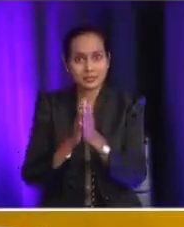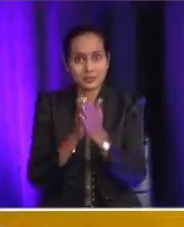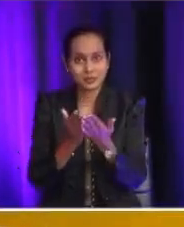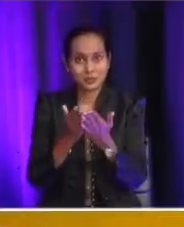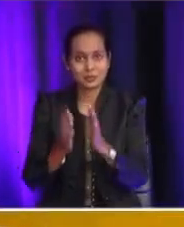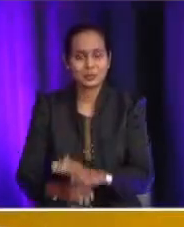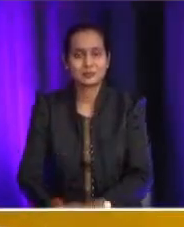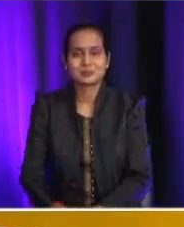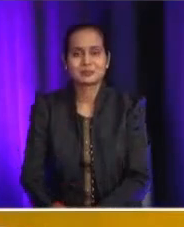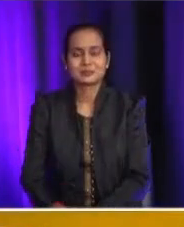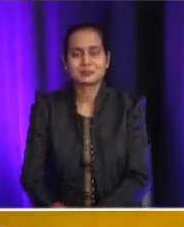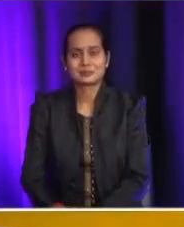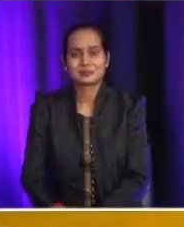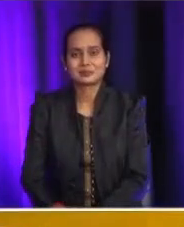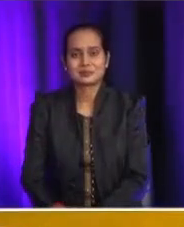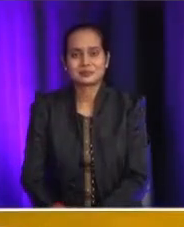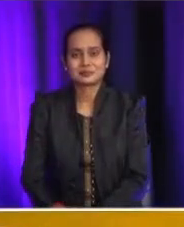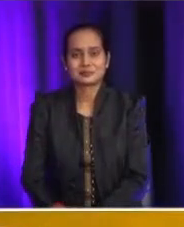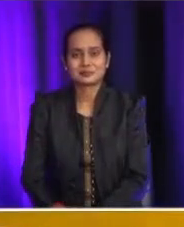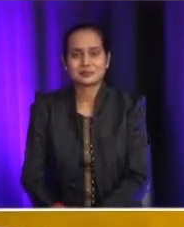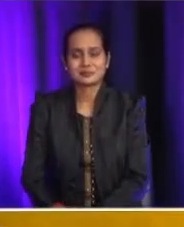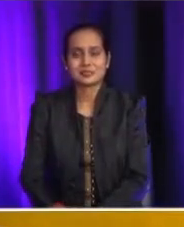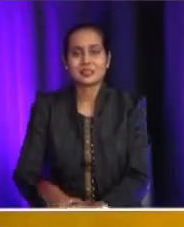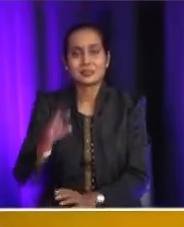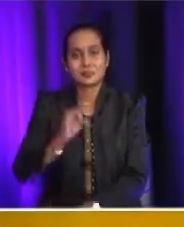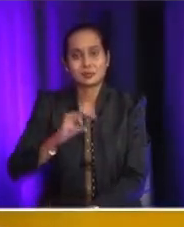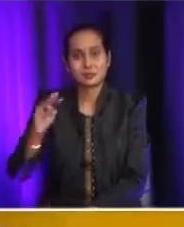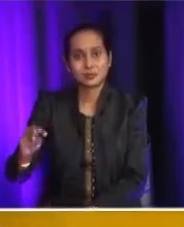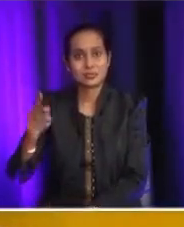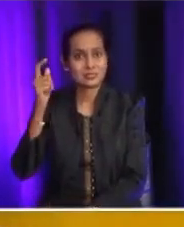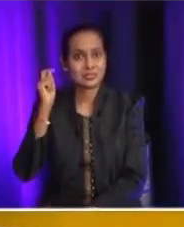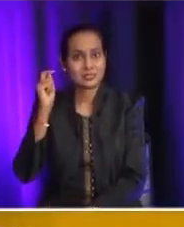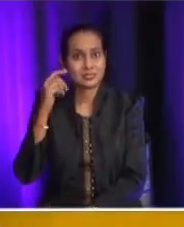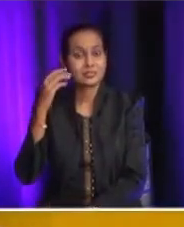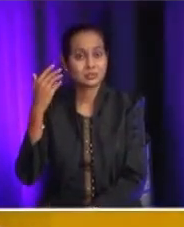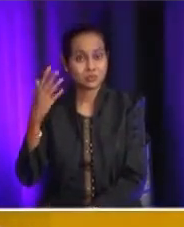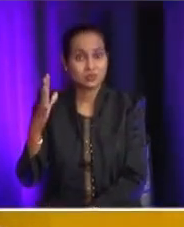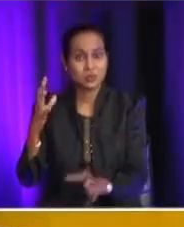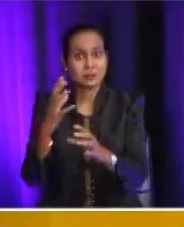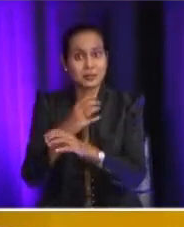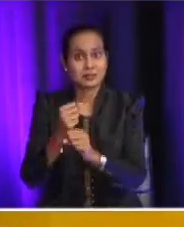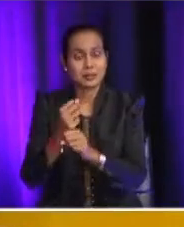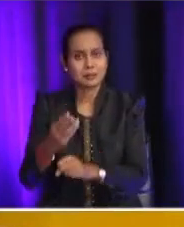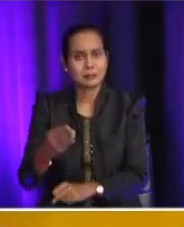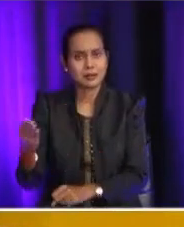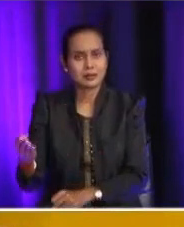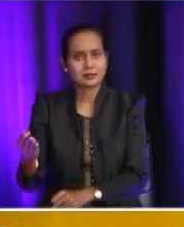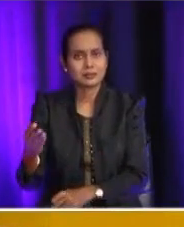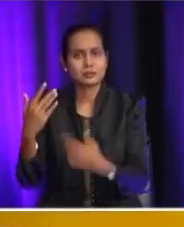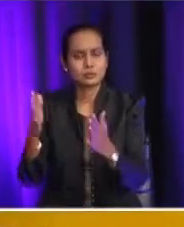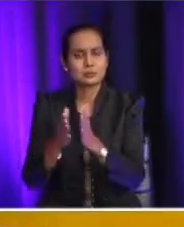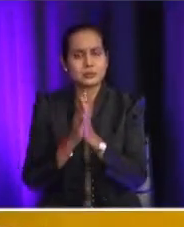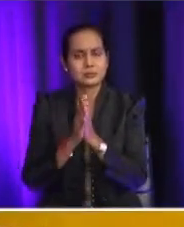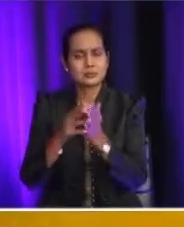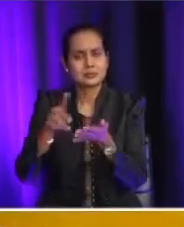Buku. Ya? Alright. Baiklah ya. Murid-murid tadi mereka dah dapatkan bahan. Cikgu dah minta mereka